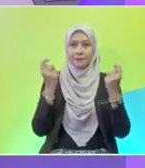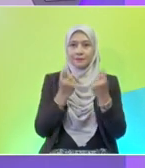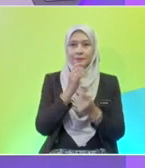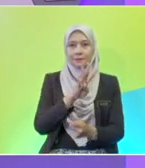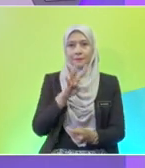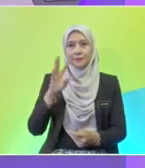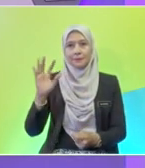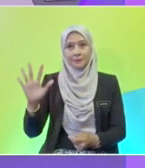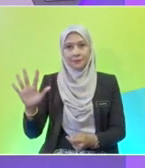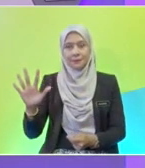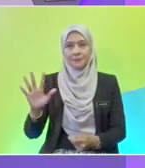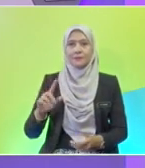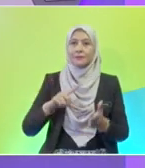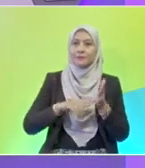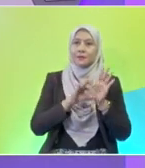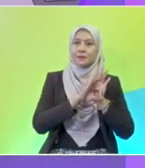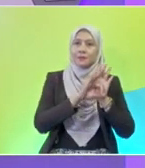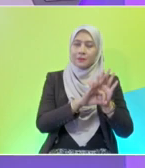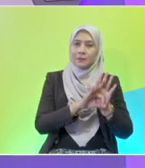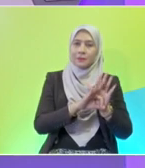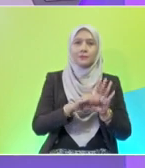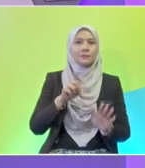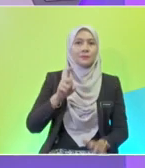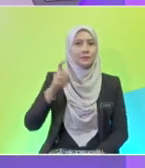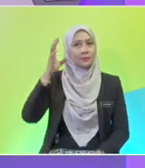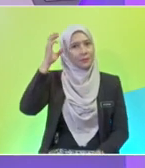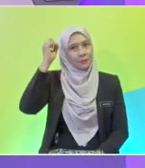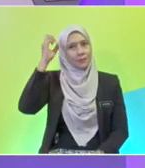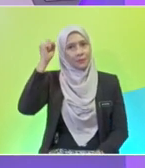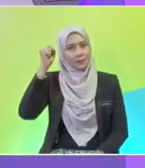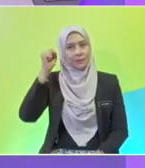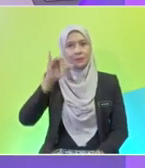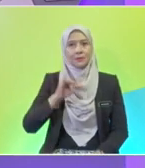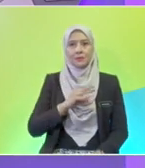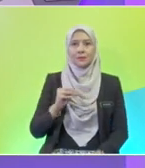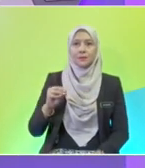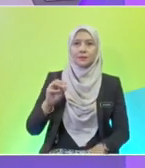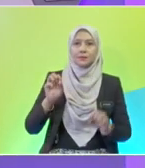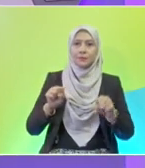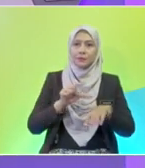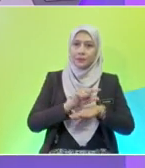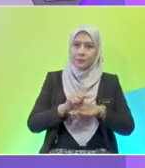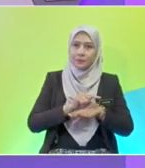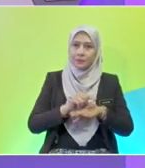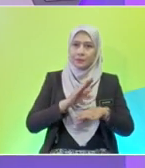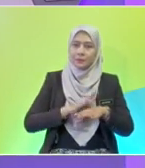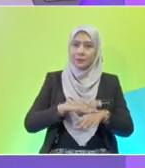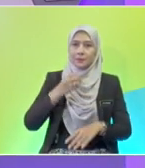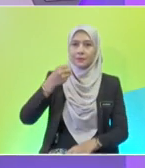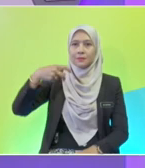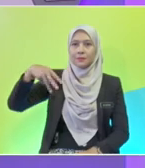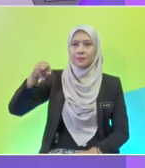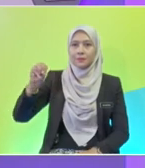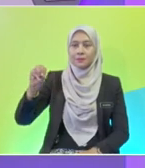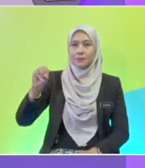murid-murid kuasai dan boleh menggunakannya pada pemeriksaan sebab mata